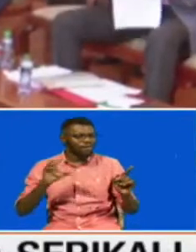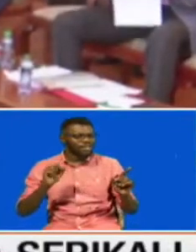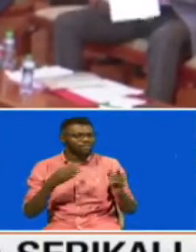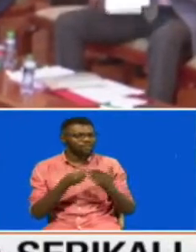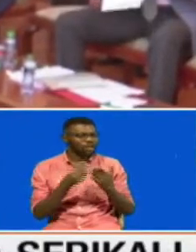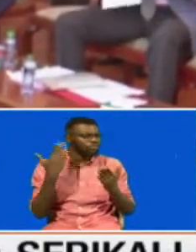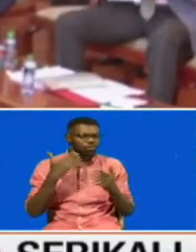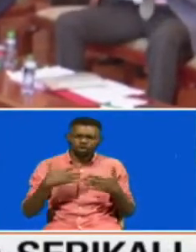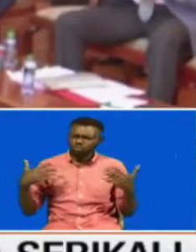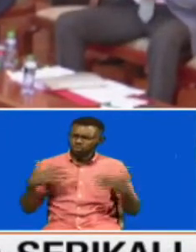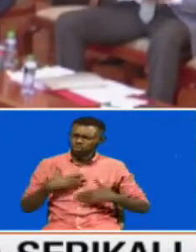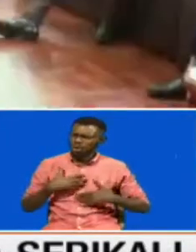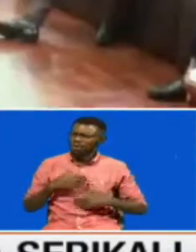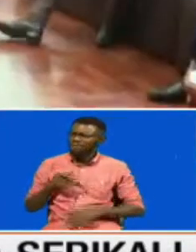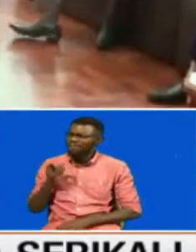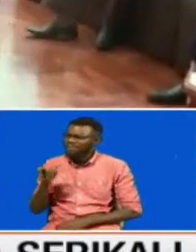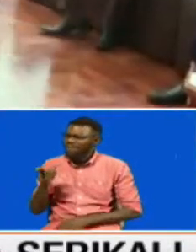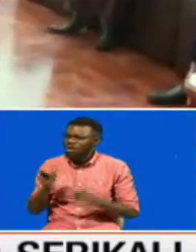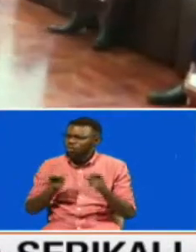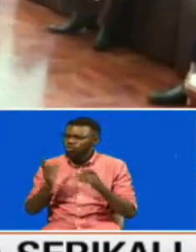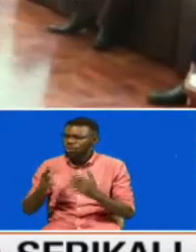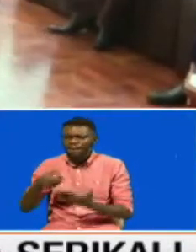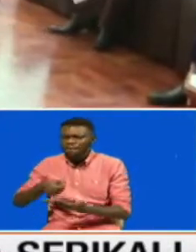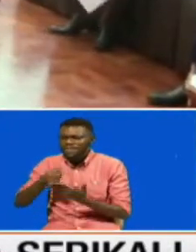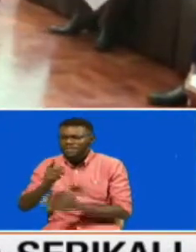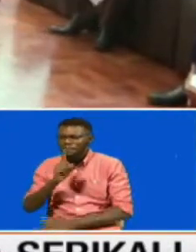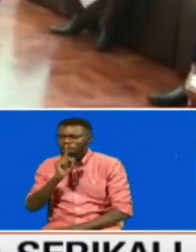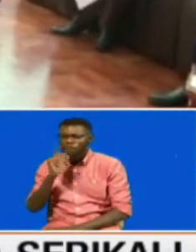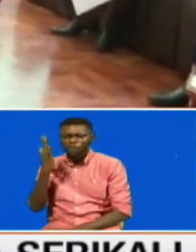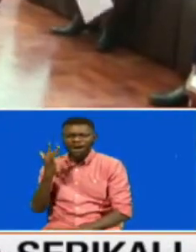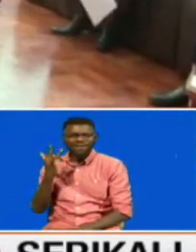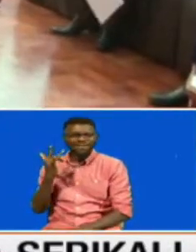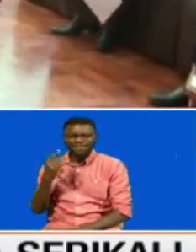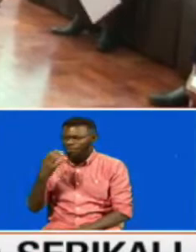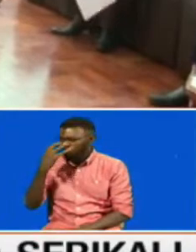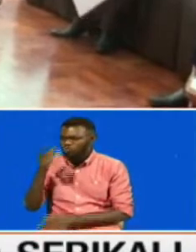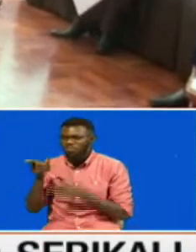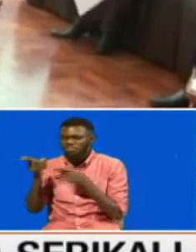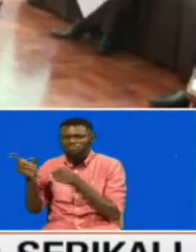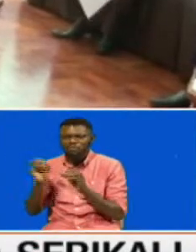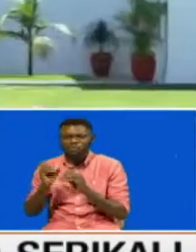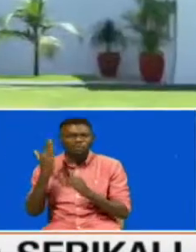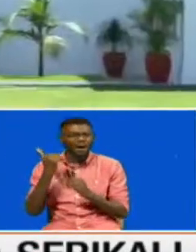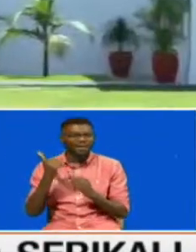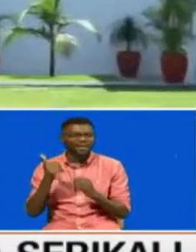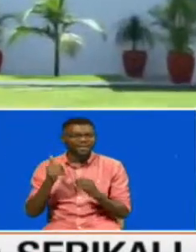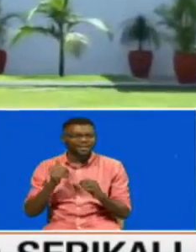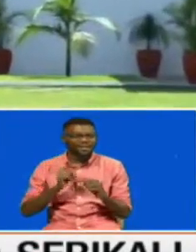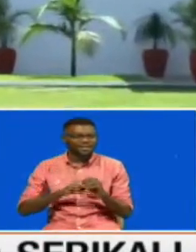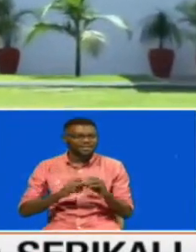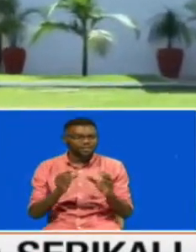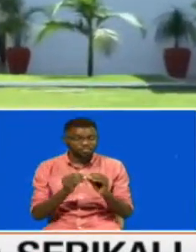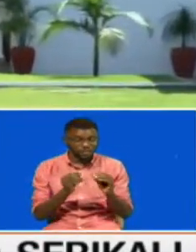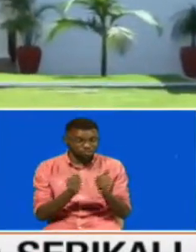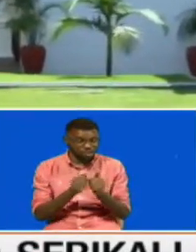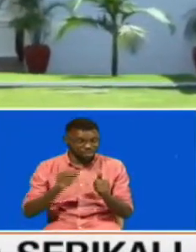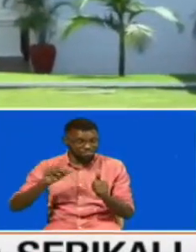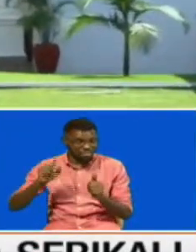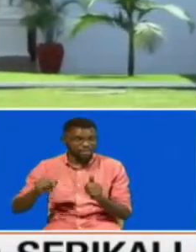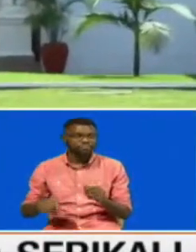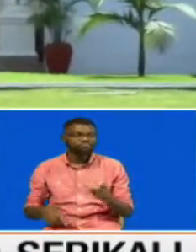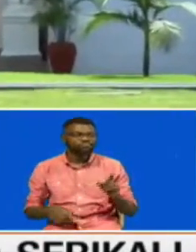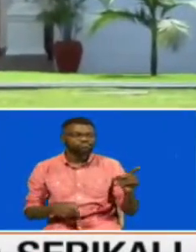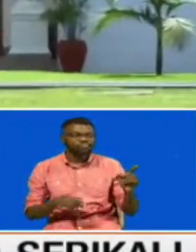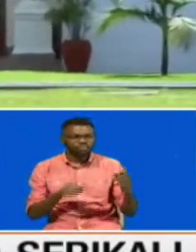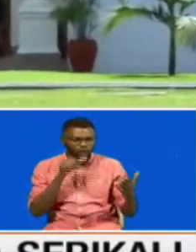Nyakango kusalia kimya kuhusu hili kwenye kikao na wabunge. Katika mojawapo ya barua alizoandikiwa Yatani na ofisi